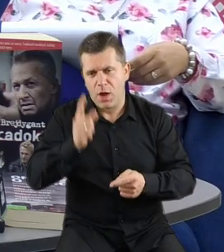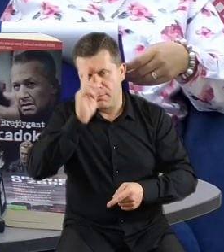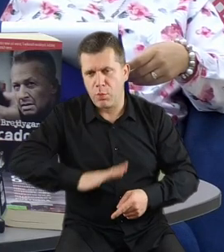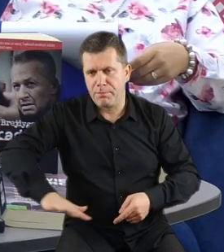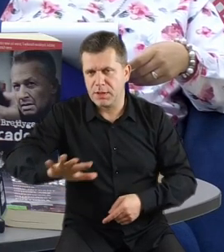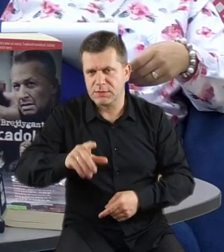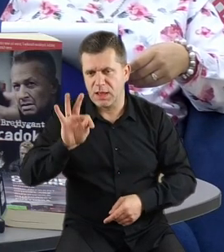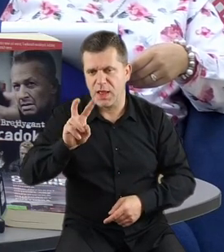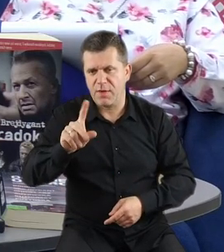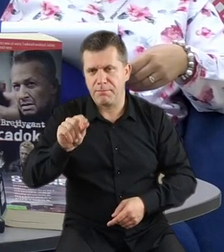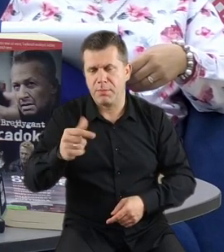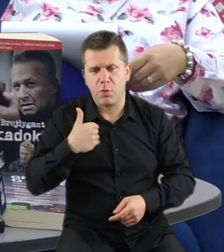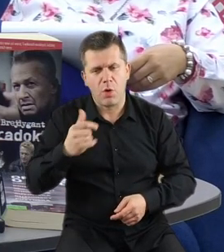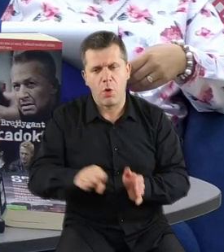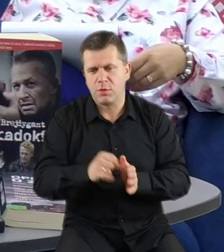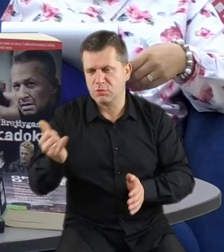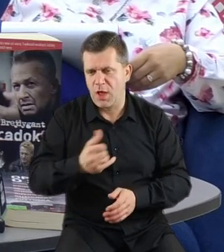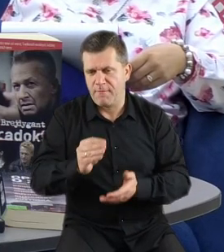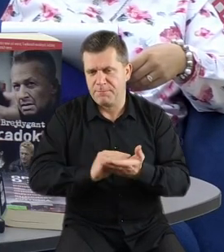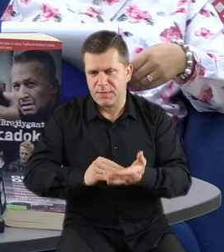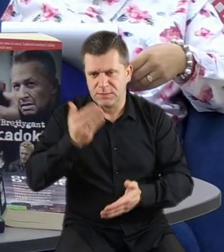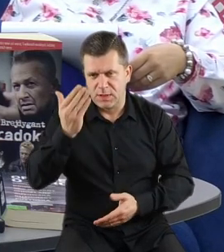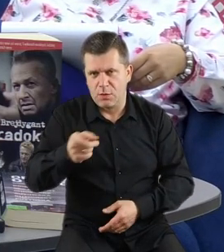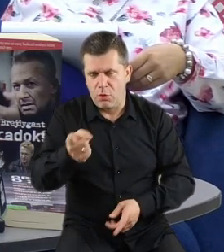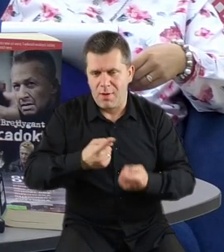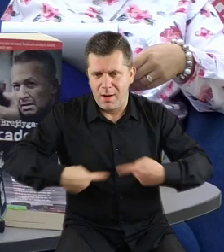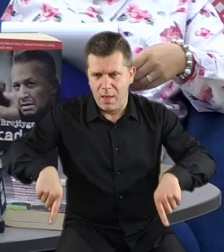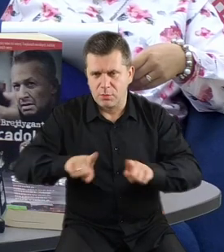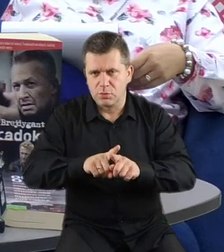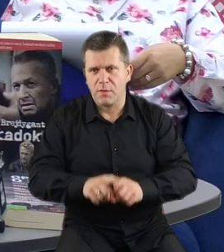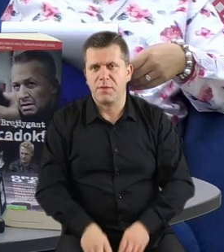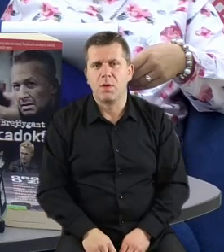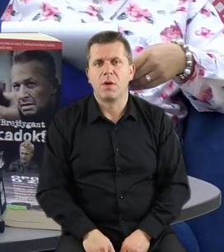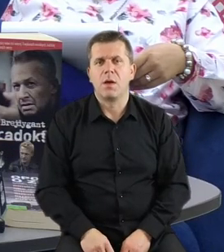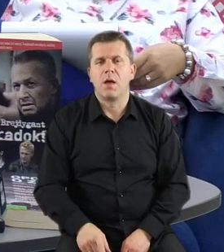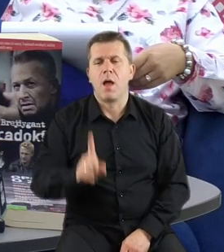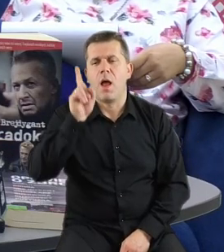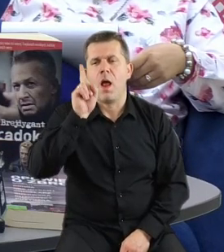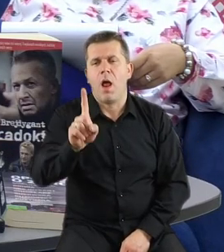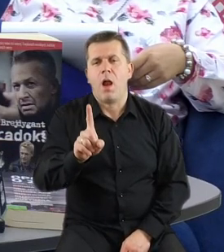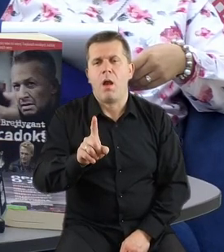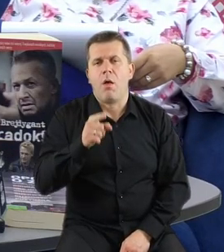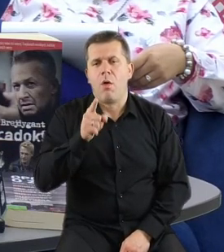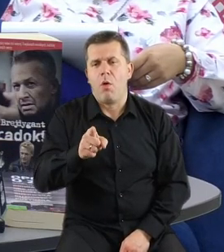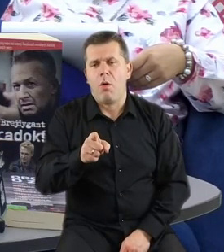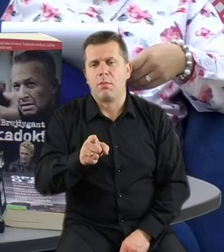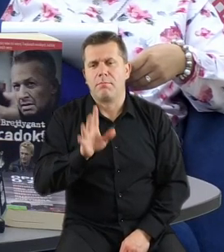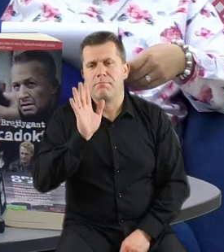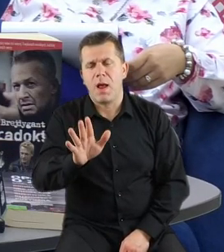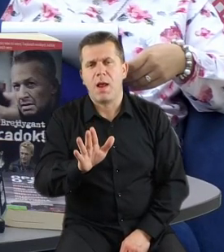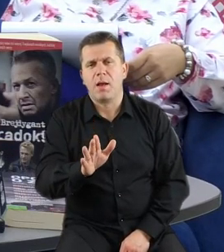dla której to było od zawsze zresztą pisane, która to zrealizowała, ale oni weszli też w